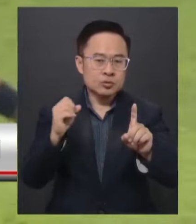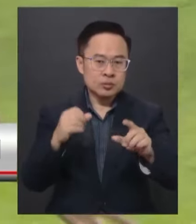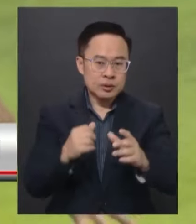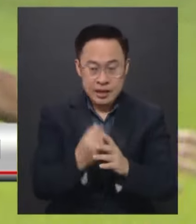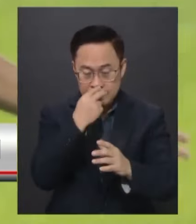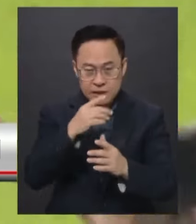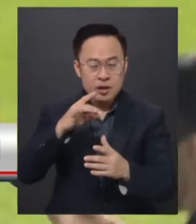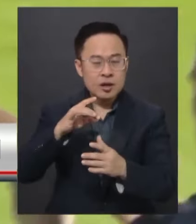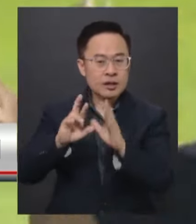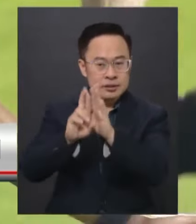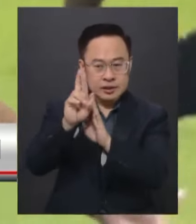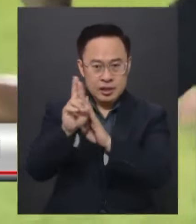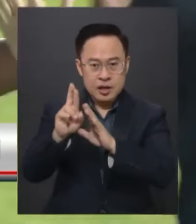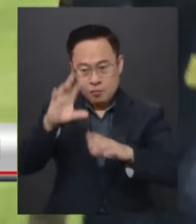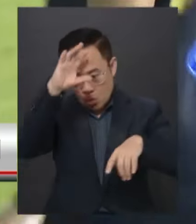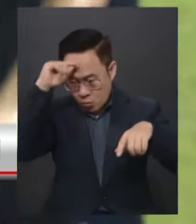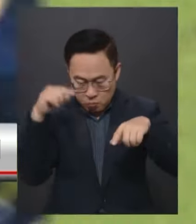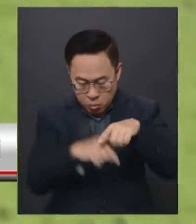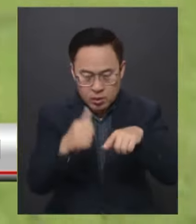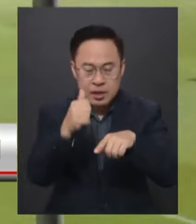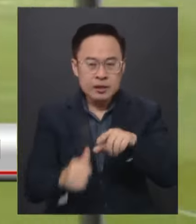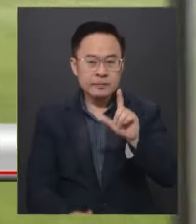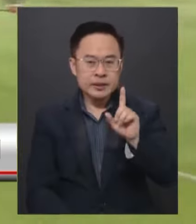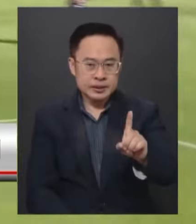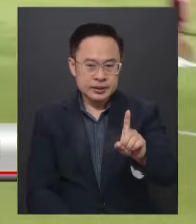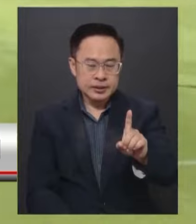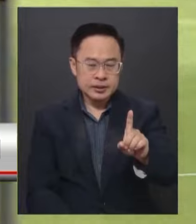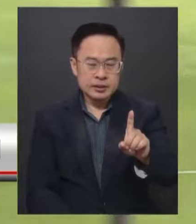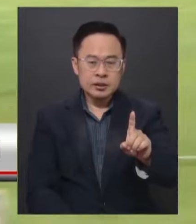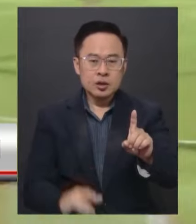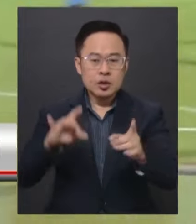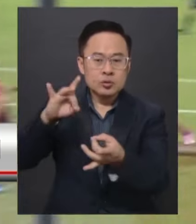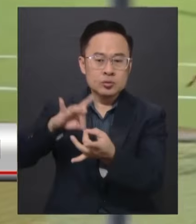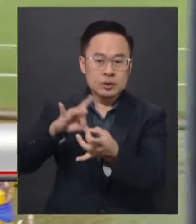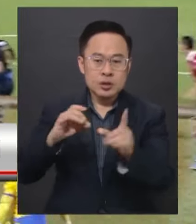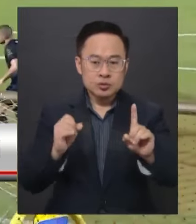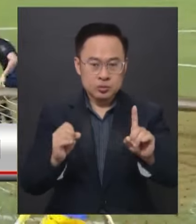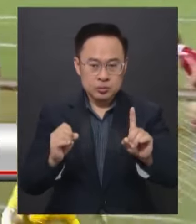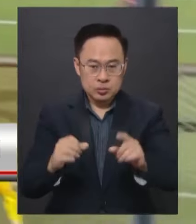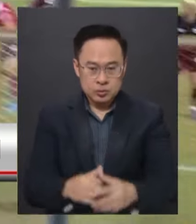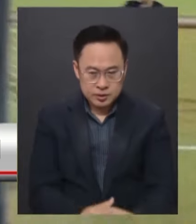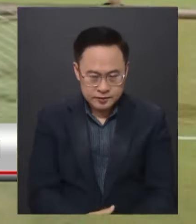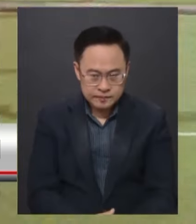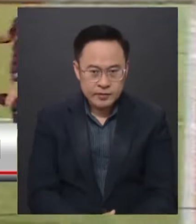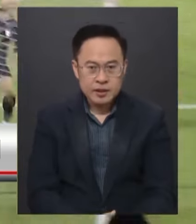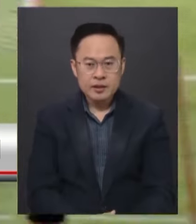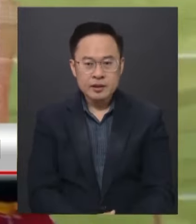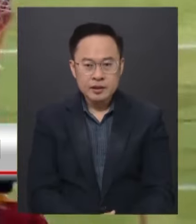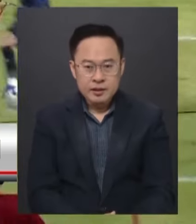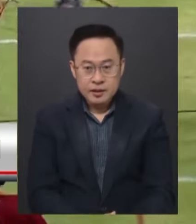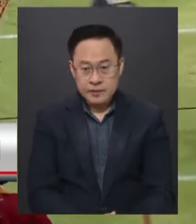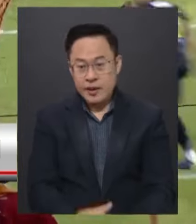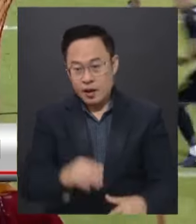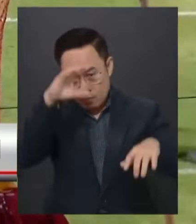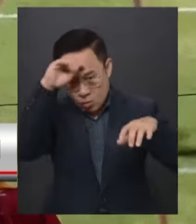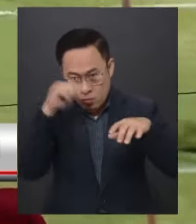โวโซนะแล้วก็เป็นเลโวโซที่หม่งเจาะเข้าไปทำให้สิงห์เชียงรายเนี่ยขึ้นนำไปก่อน1ประตูต่อ0ด้วยสก